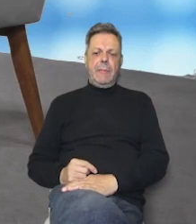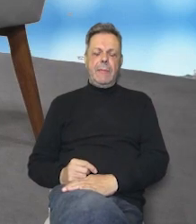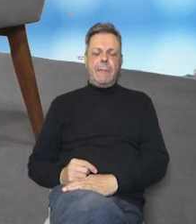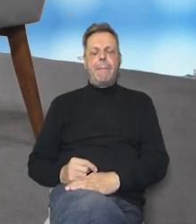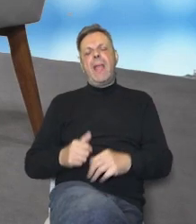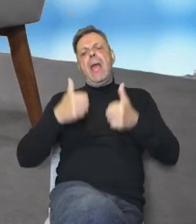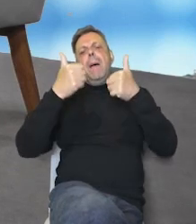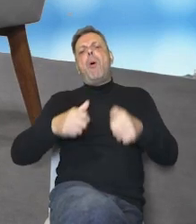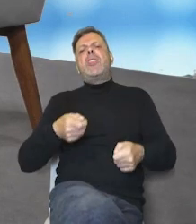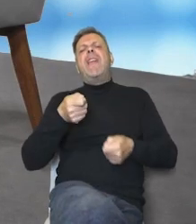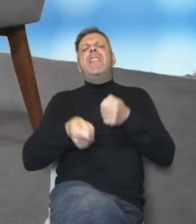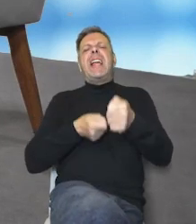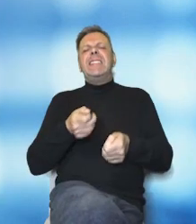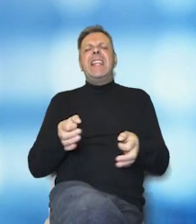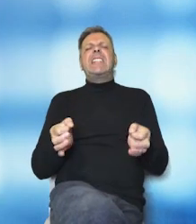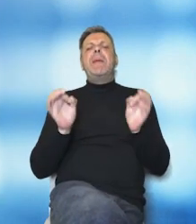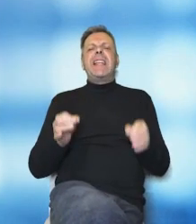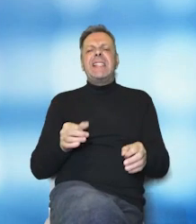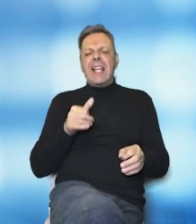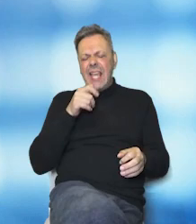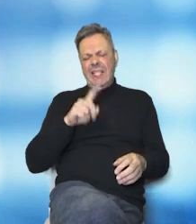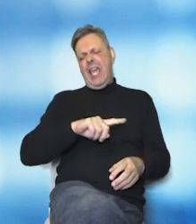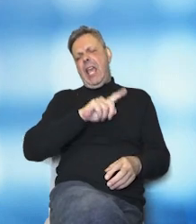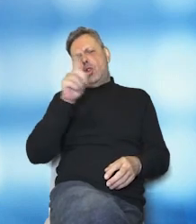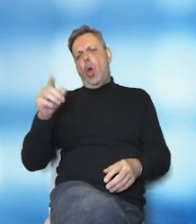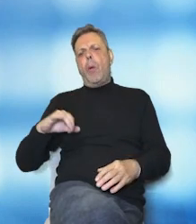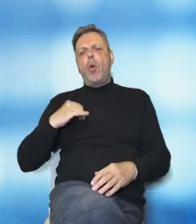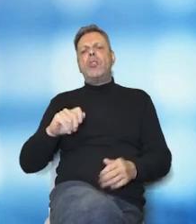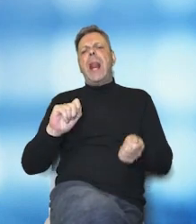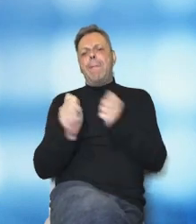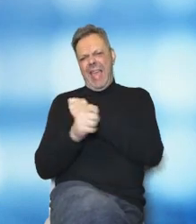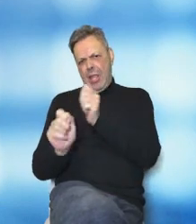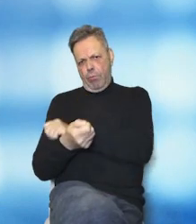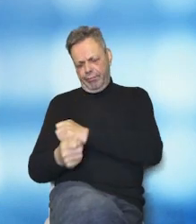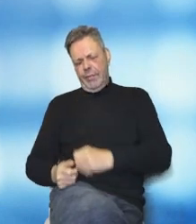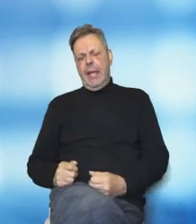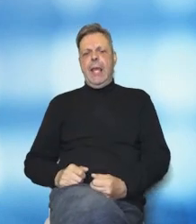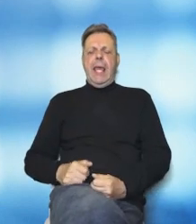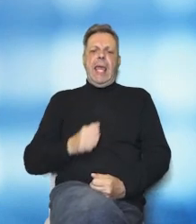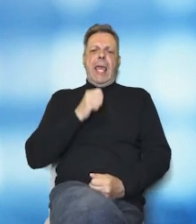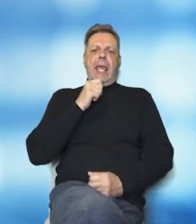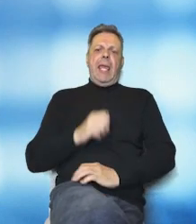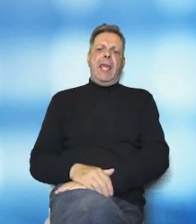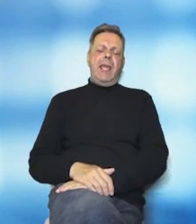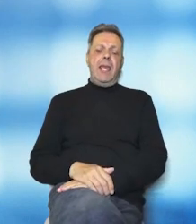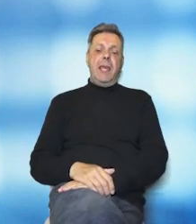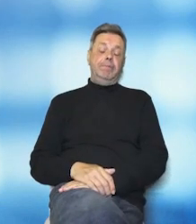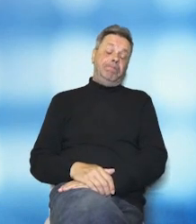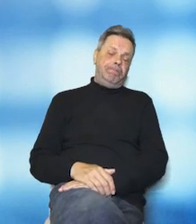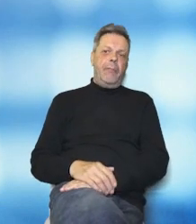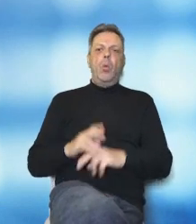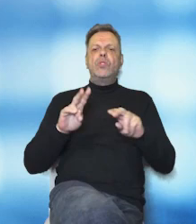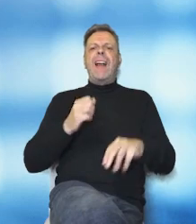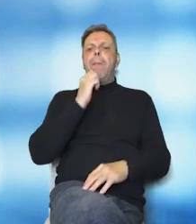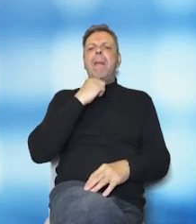Model financiranja specijalizacija se tijekom godina mijenjao. I zapravo